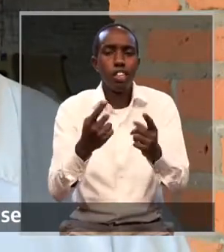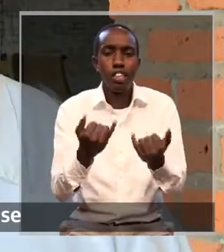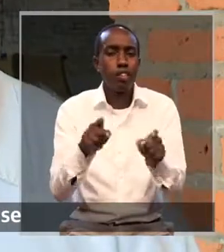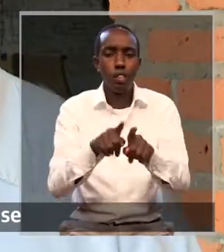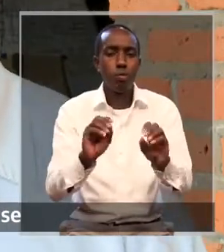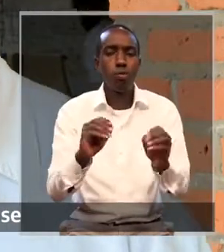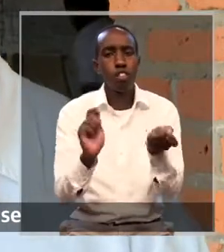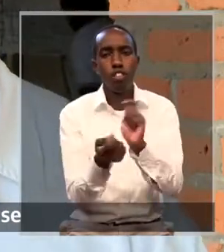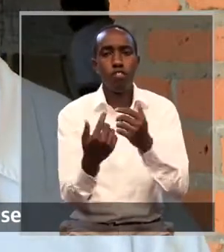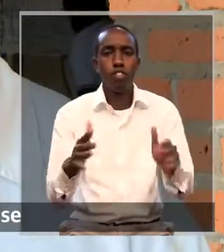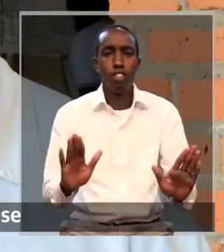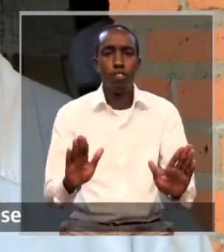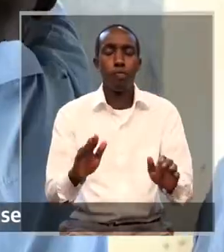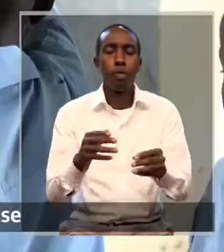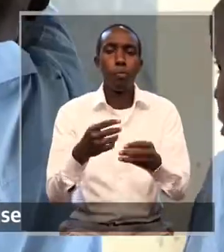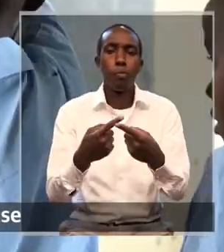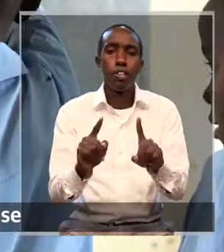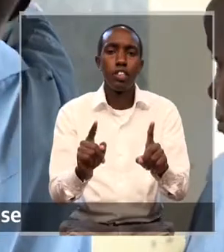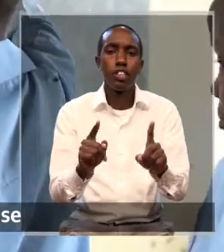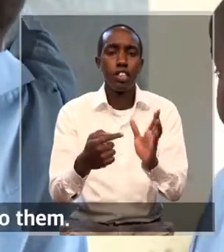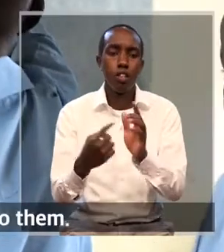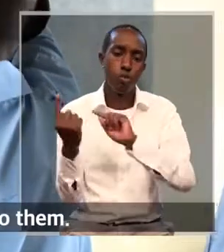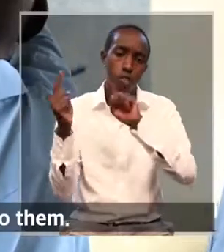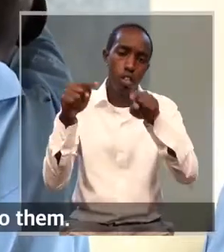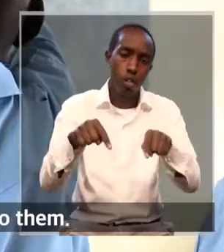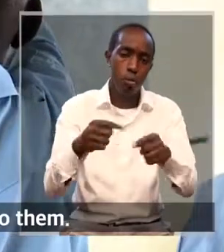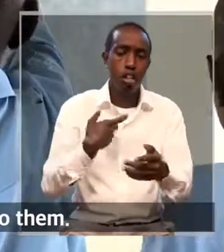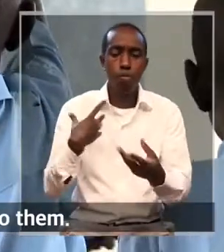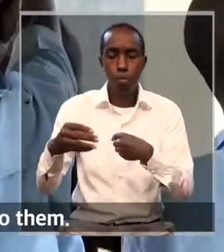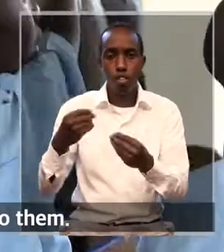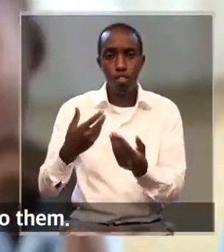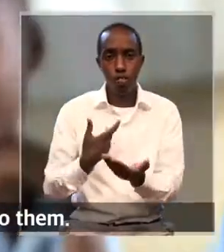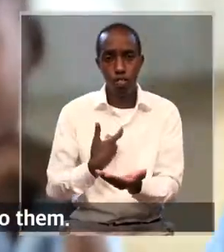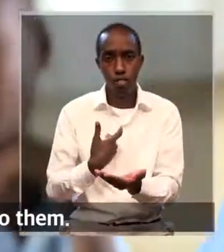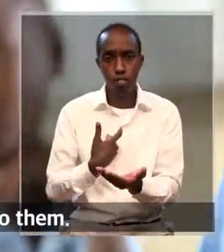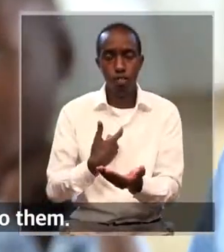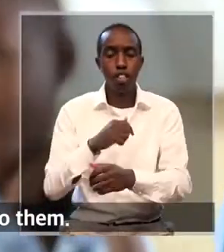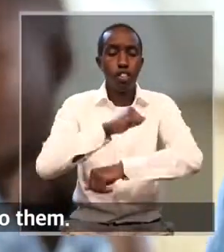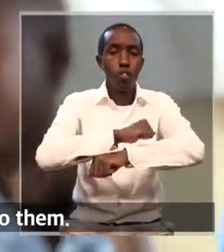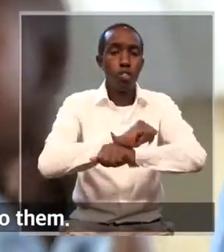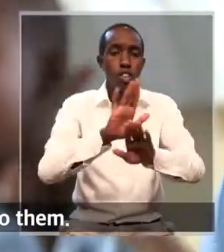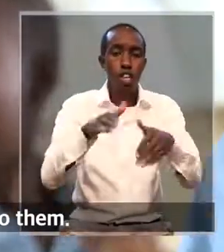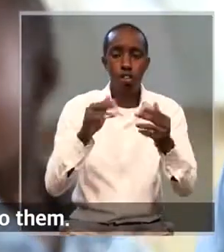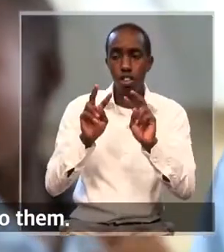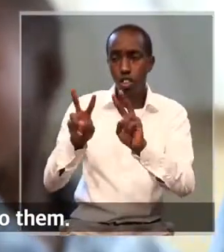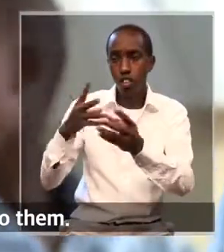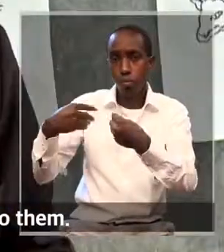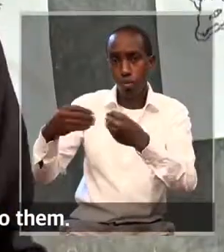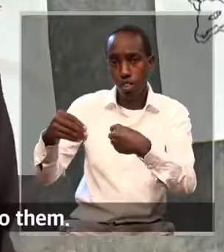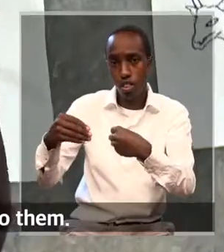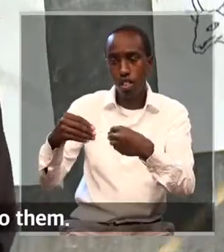ubu ntabwo ariko bimeze, byarahindutse. Ahubwo uraza witwaje materiel, abana uburyo bari kureba